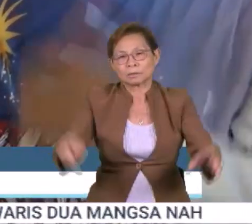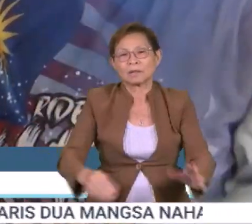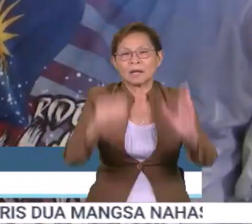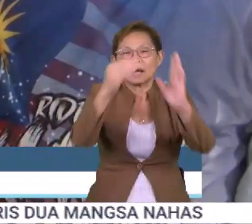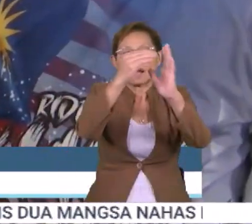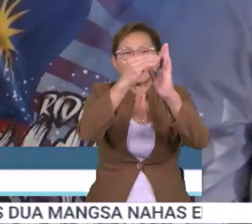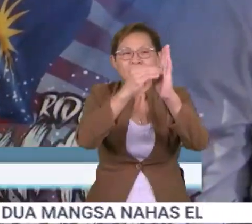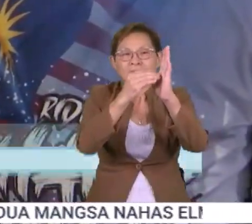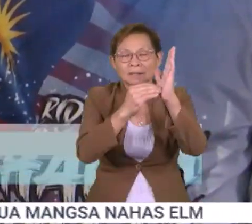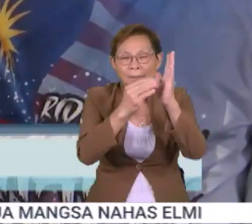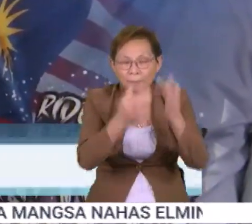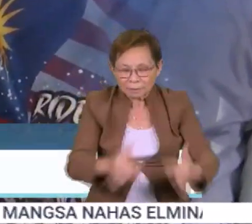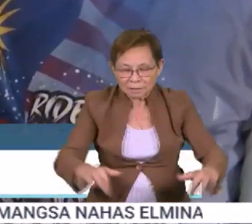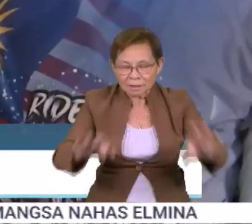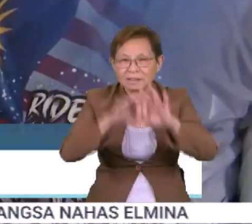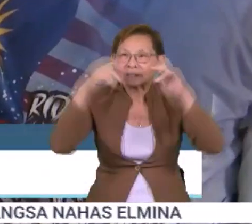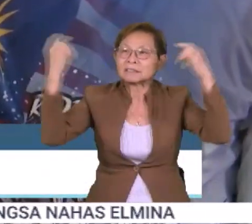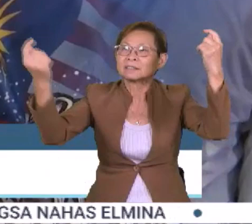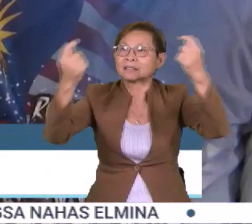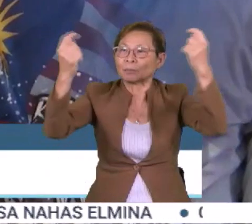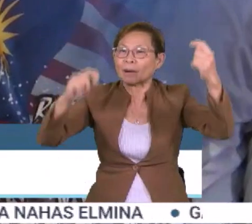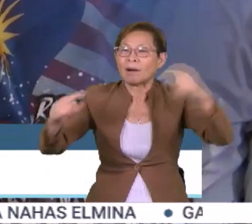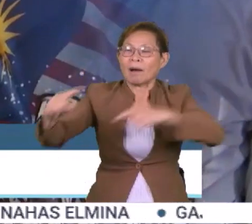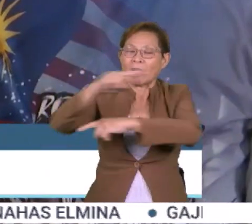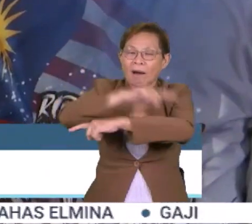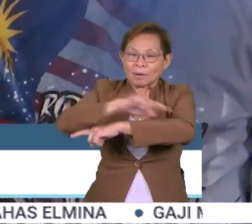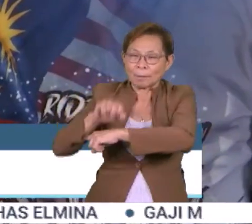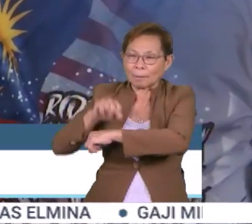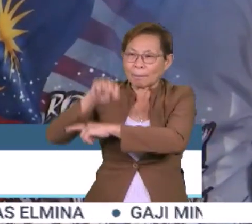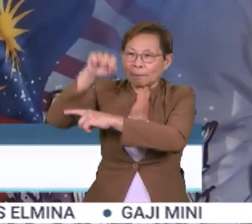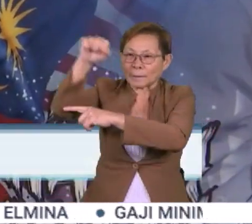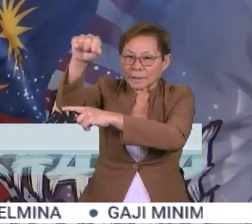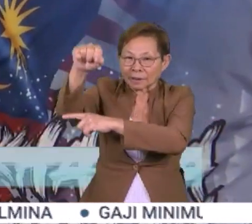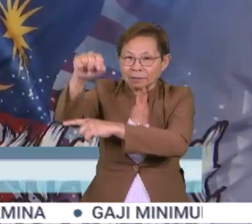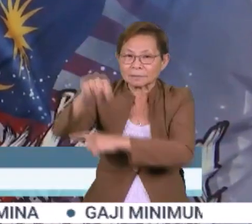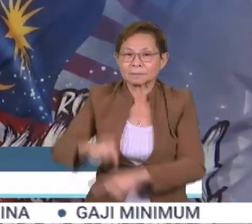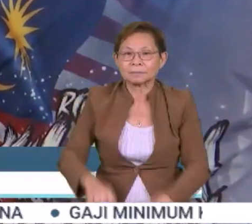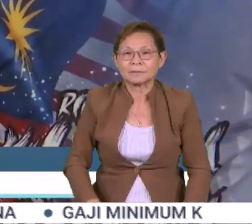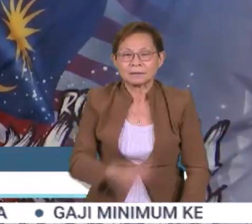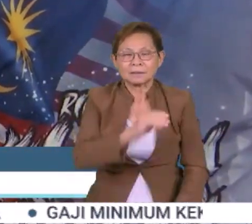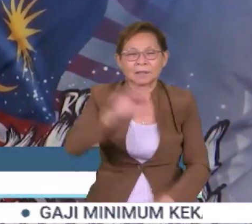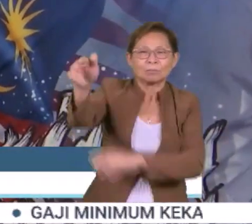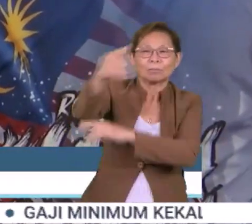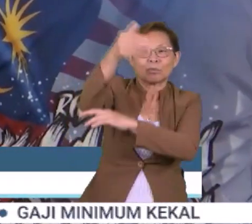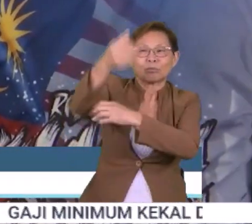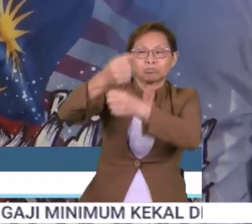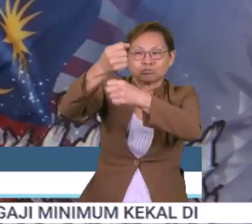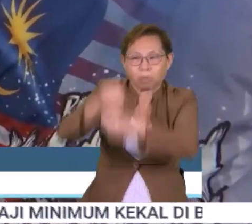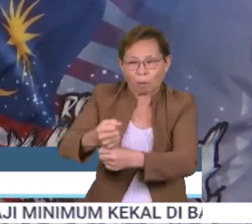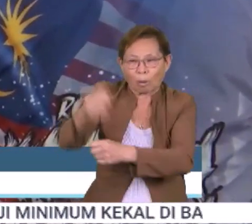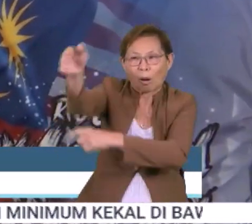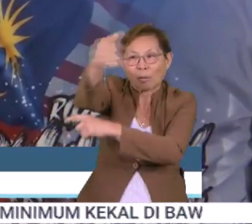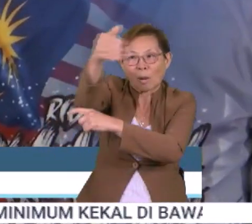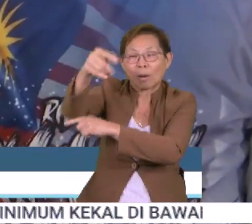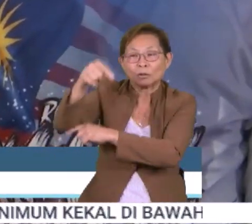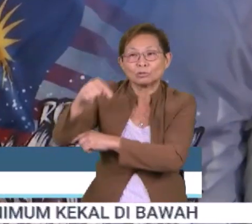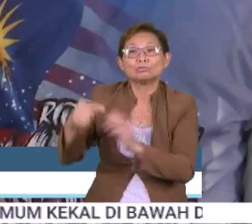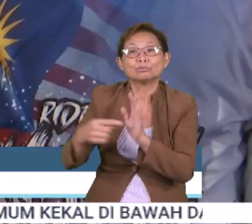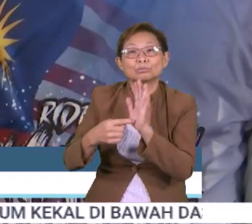Acara yang penting sempena sambutan Hari Kemerdekaan dan kibarkan jalur gemilang